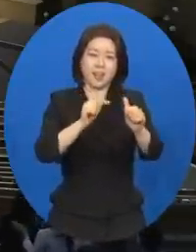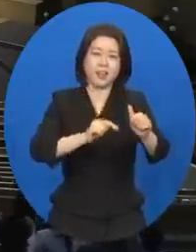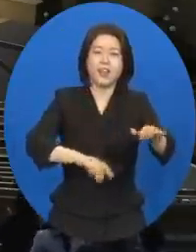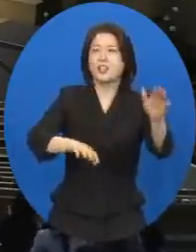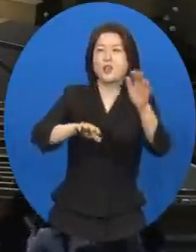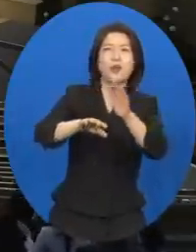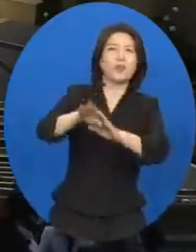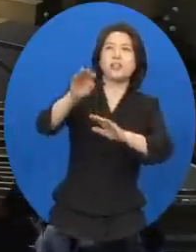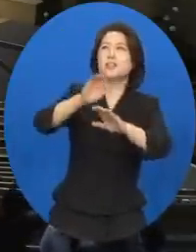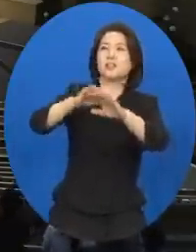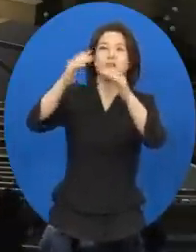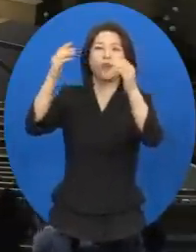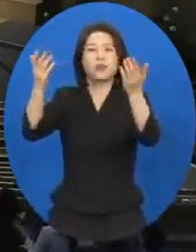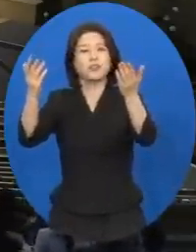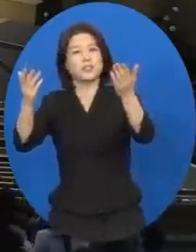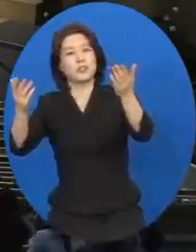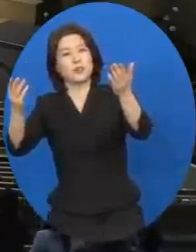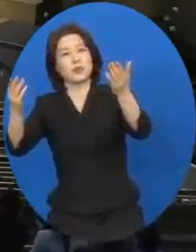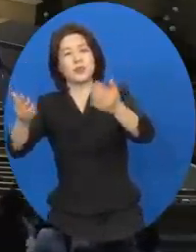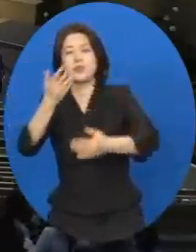감사하라. 손을 들고